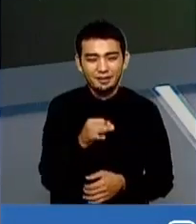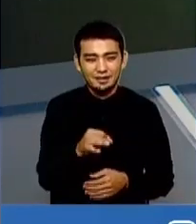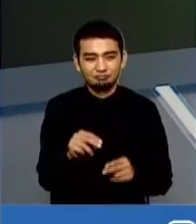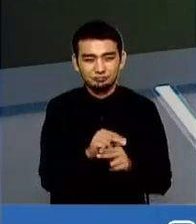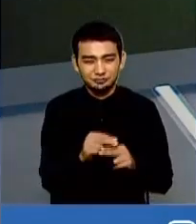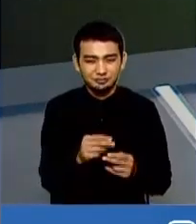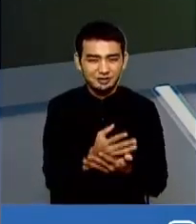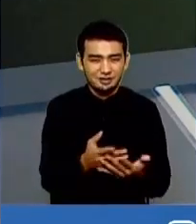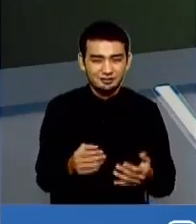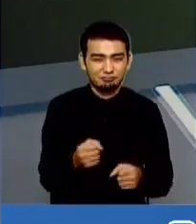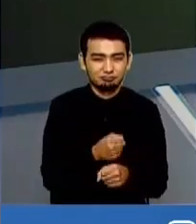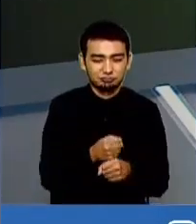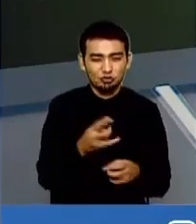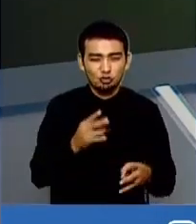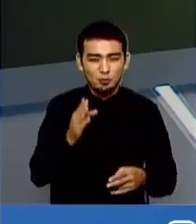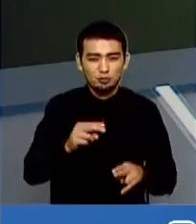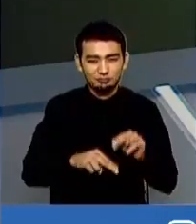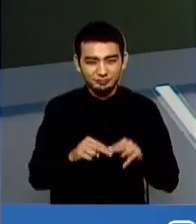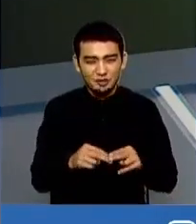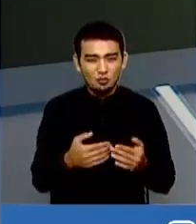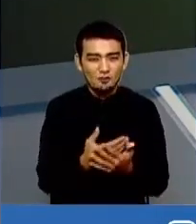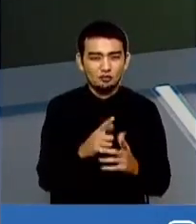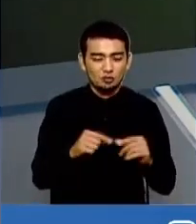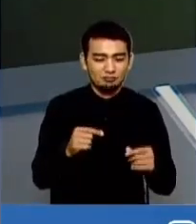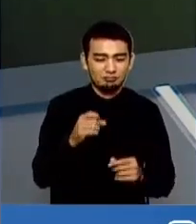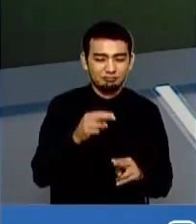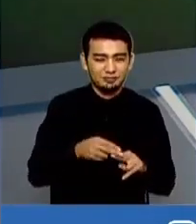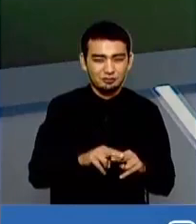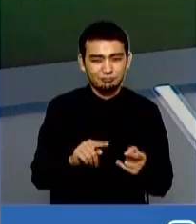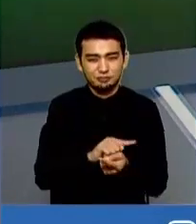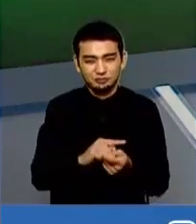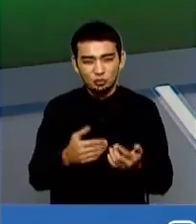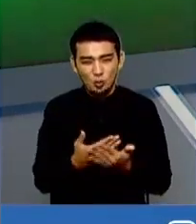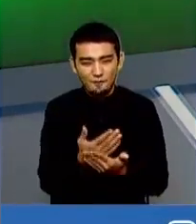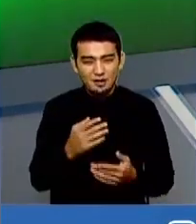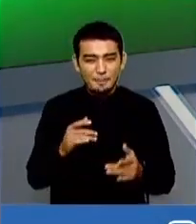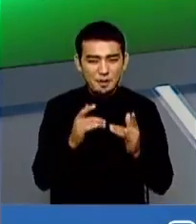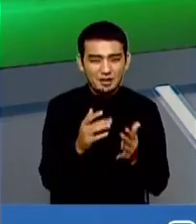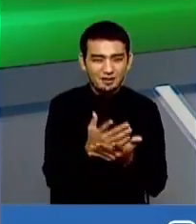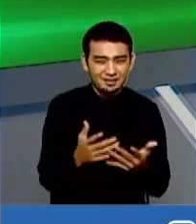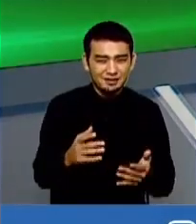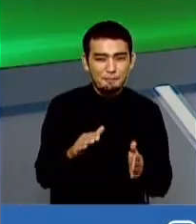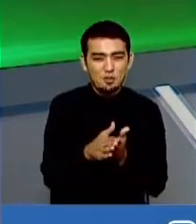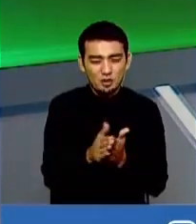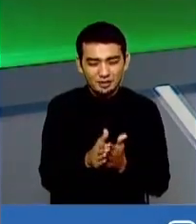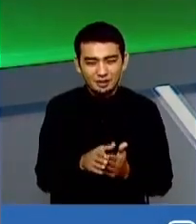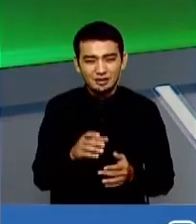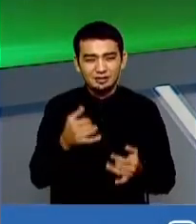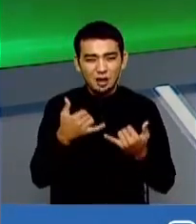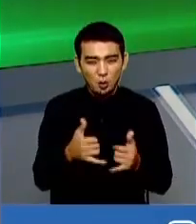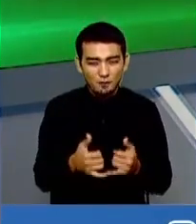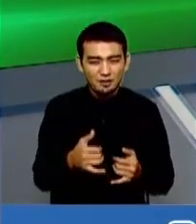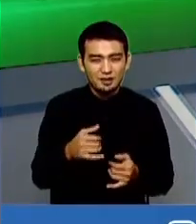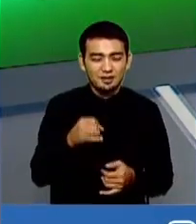текущий ремонт и оснастят предметами предметами кабинетами обновят школьную мебель библиотеки столовые а также обеспечит